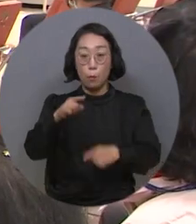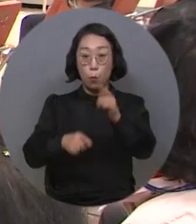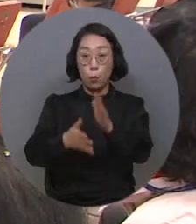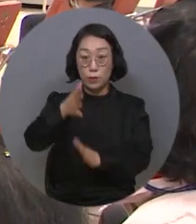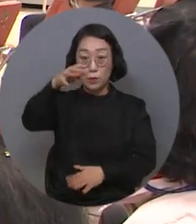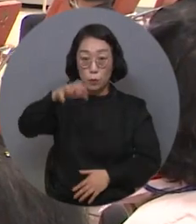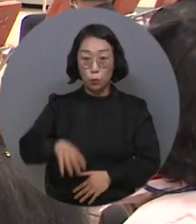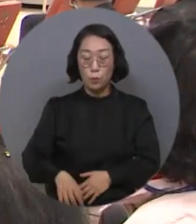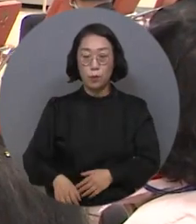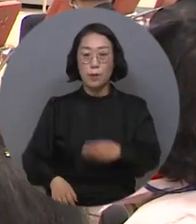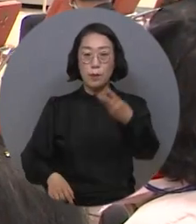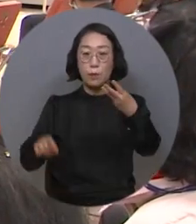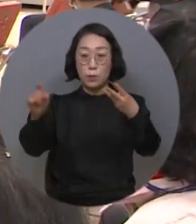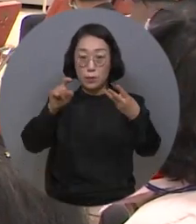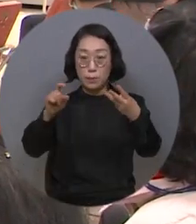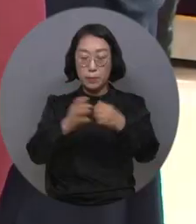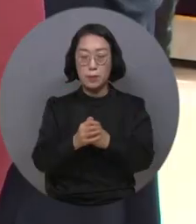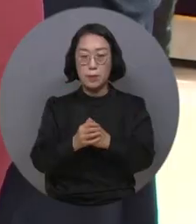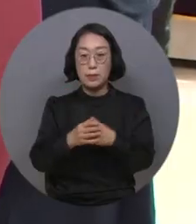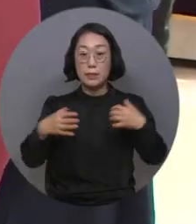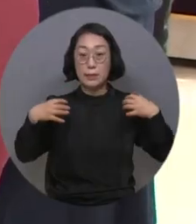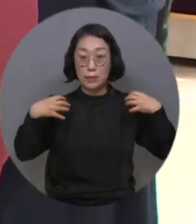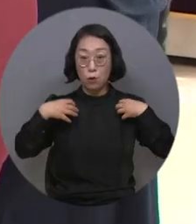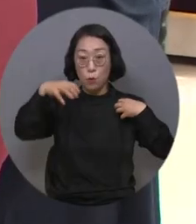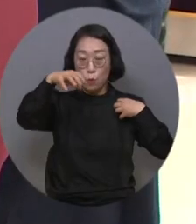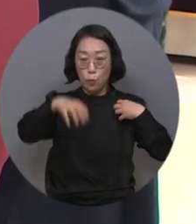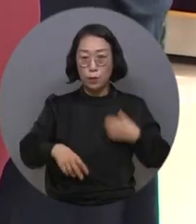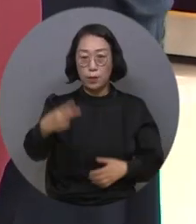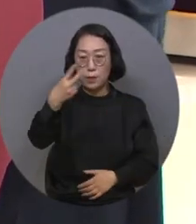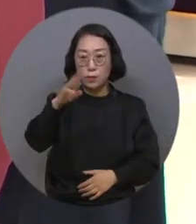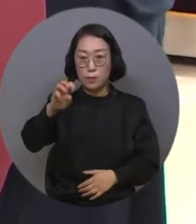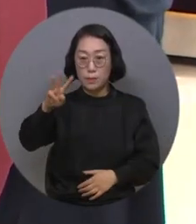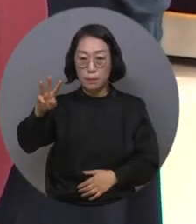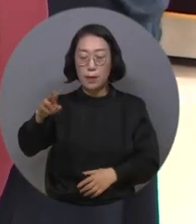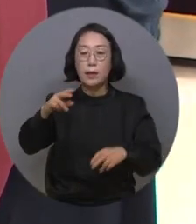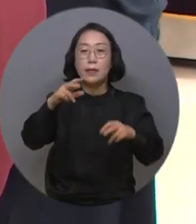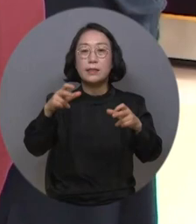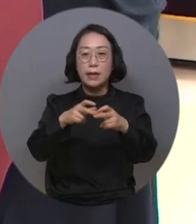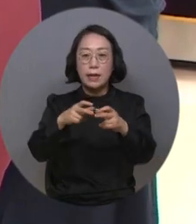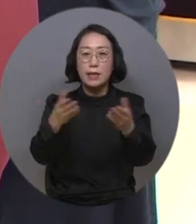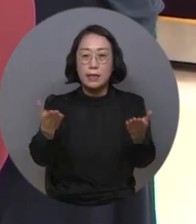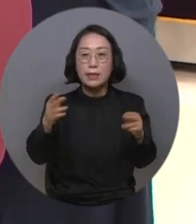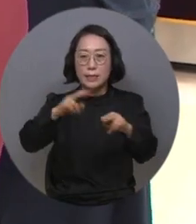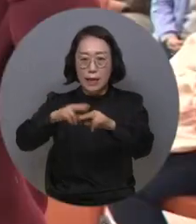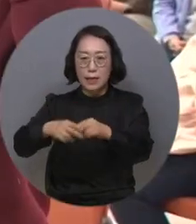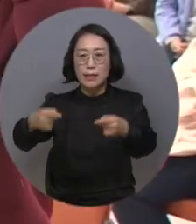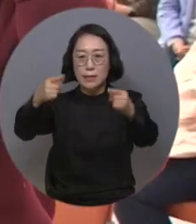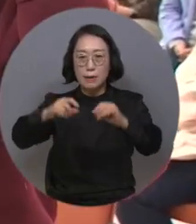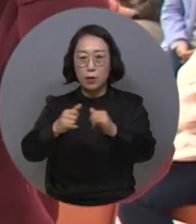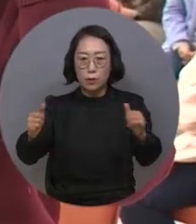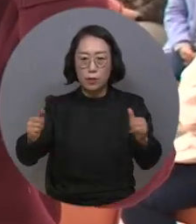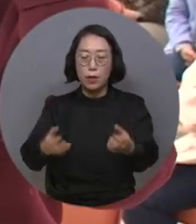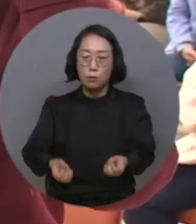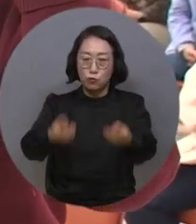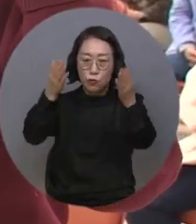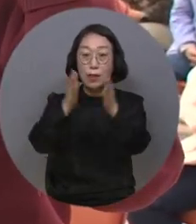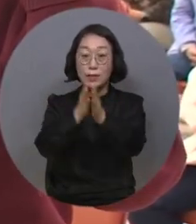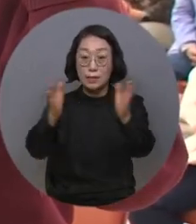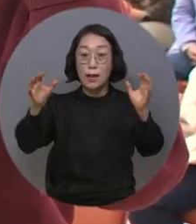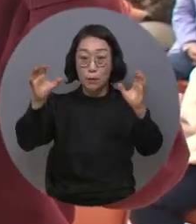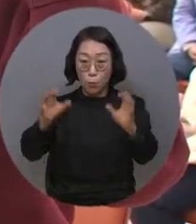목포시는 지난 10일 목포시청 회의실에서 2023년 장애인 일자리 참여자 발대식을 개최하고 사업안내와